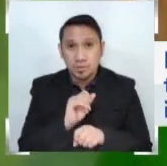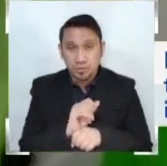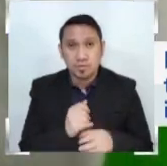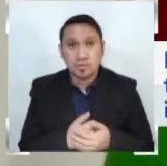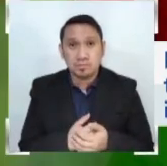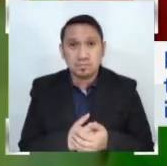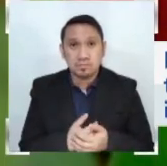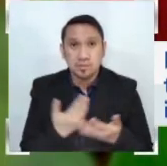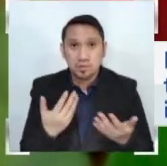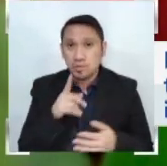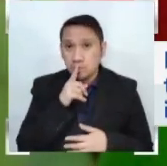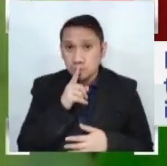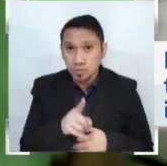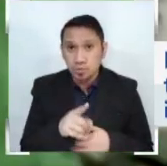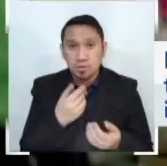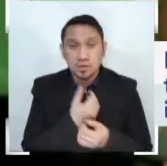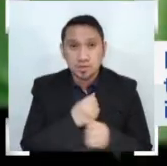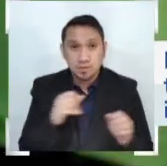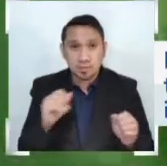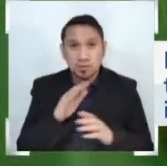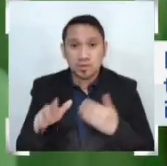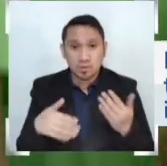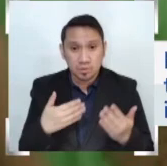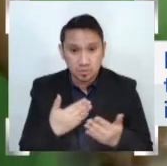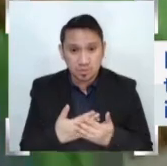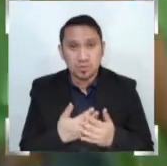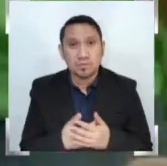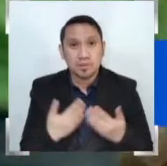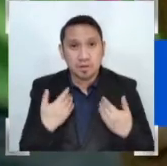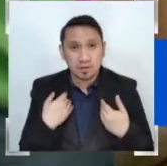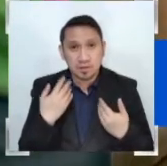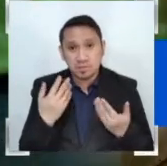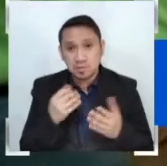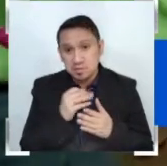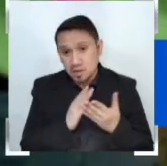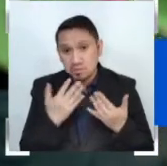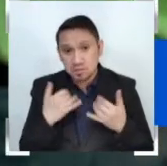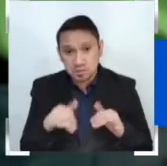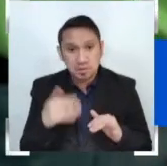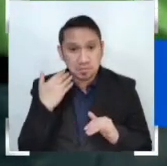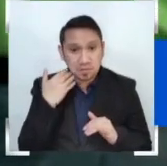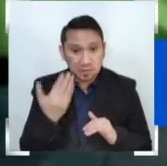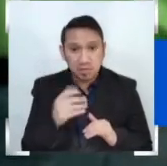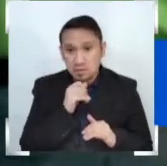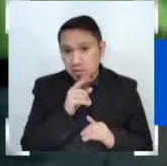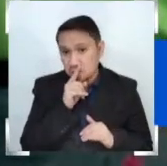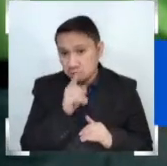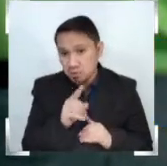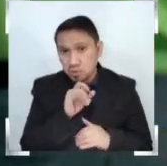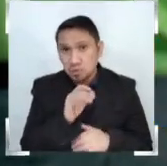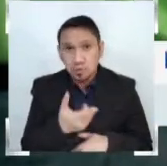para ma-assure natin ang safety ng lahat, meron po talagang nakikita ang namamatay daw. So hindi naman sure natin kung talagang dahil sa vaccine